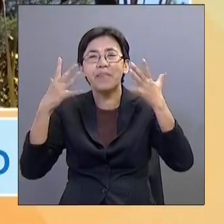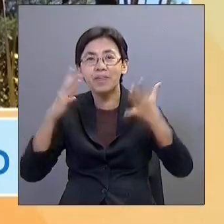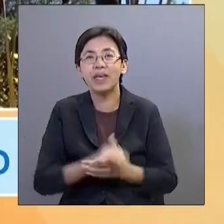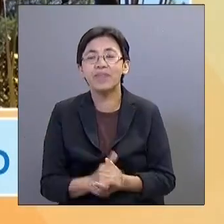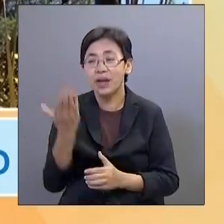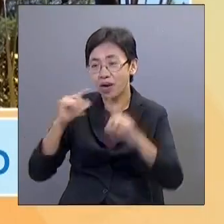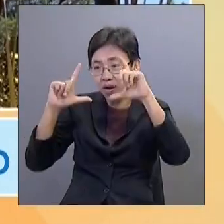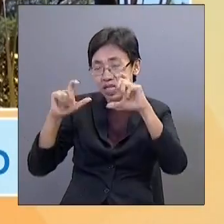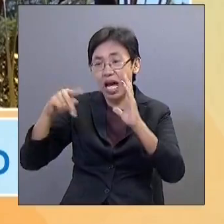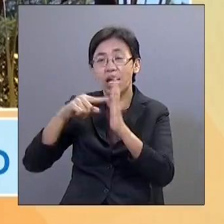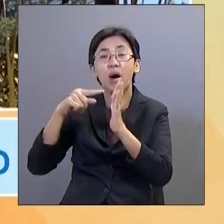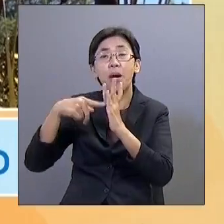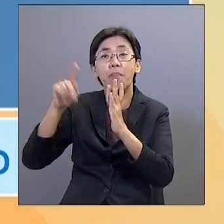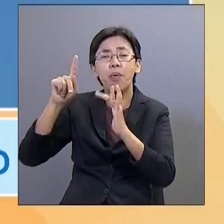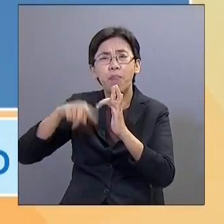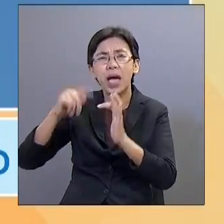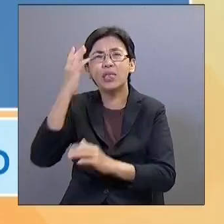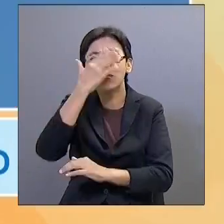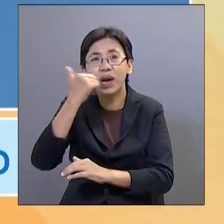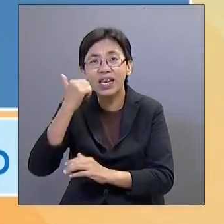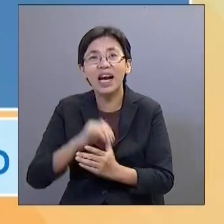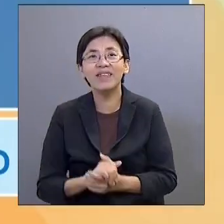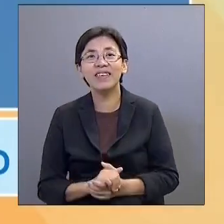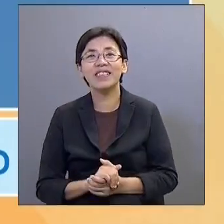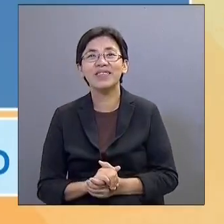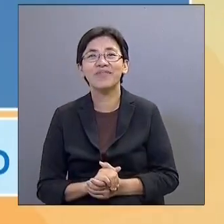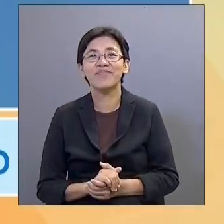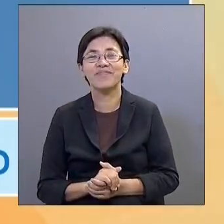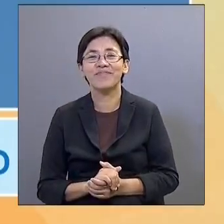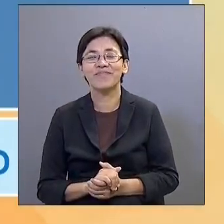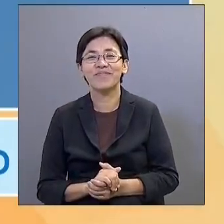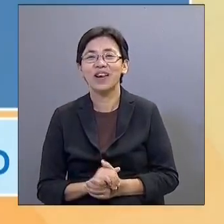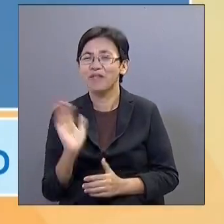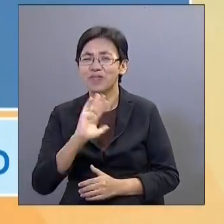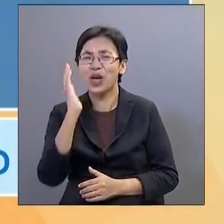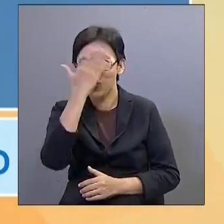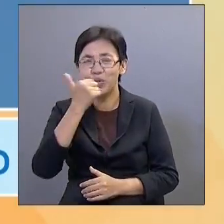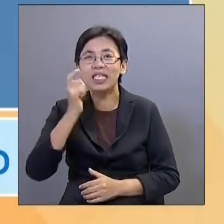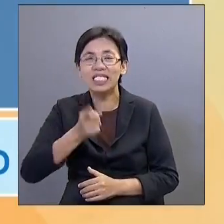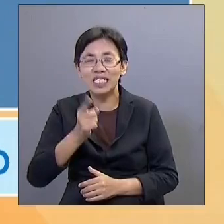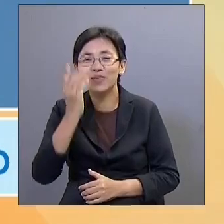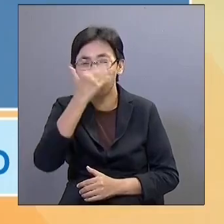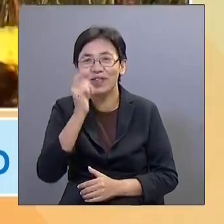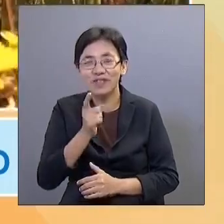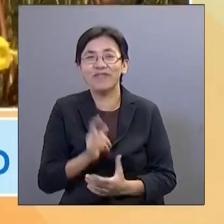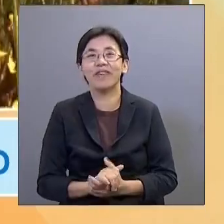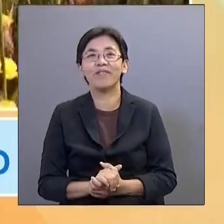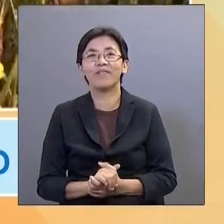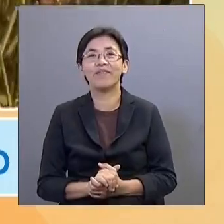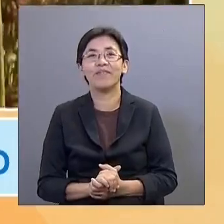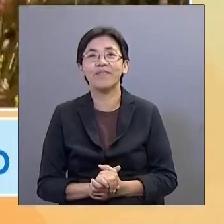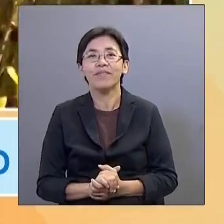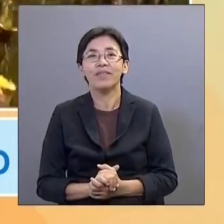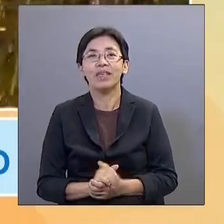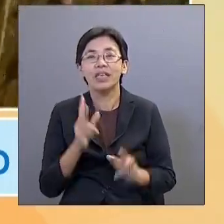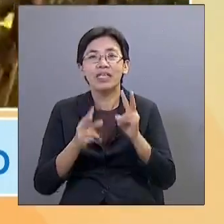ะ ดูสวยมากเลยนะ เรียกว่าบอกว่าสีสะฉันลอย ไม่ใช่สวยสวยจริง ๆ น ะ เห็นเริ่มตัดมาให้ดูแล้ว